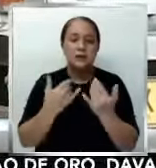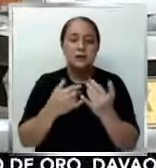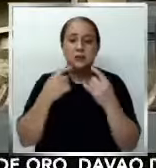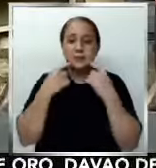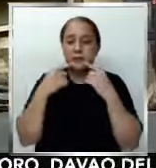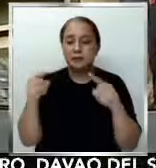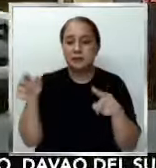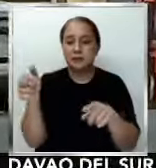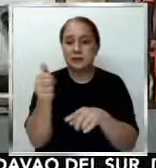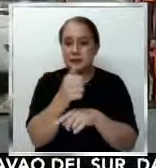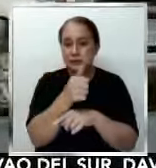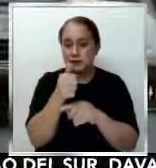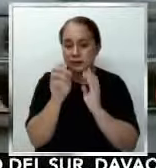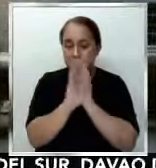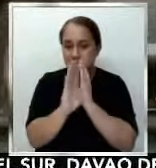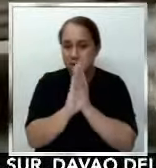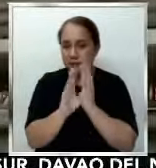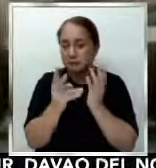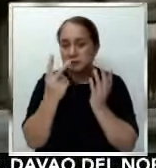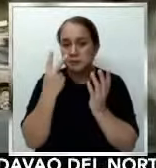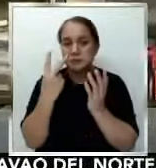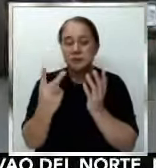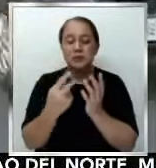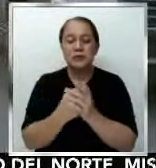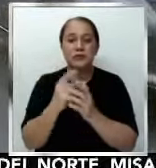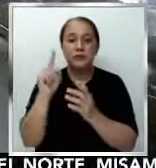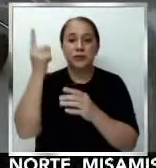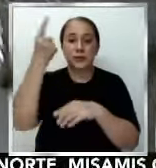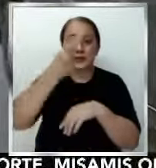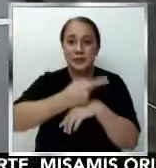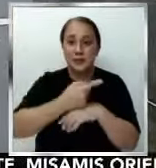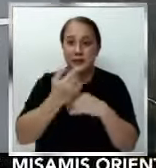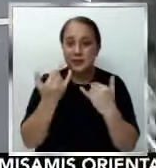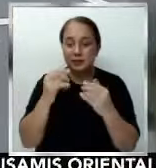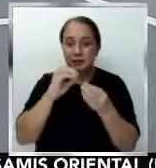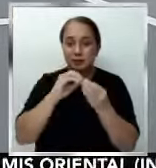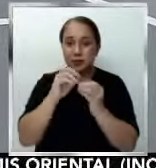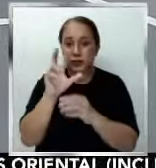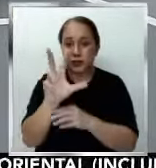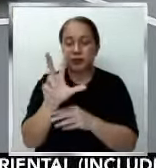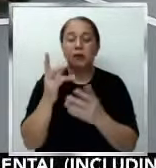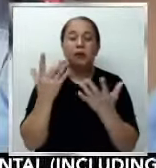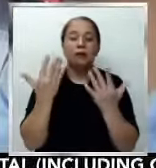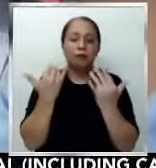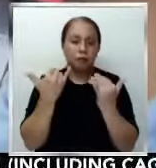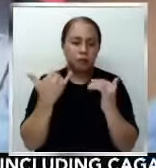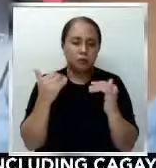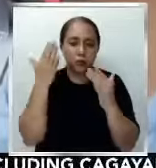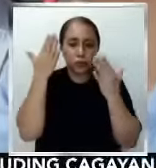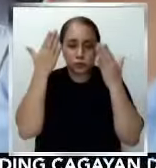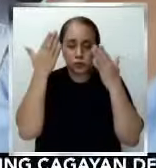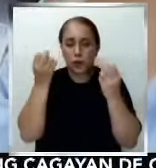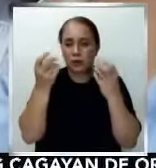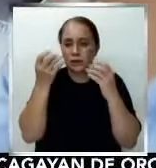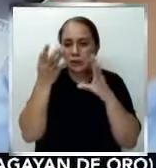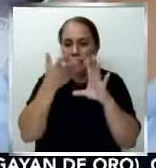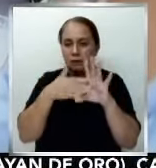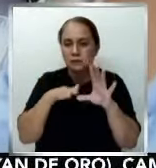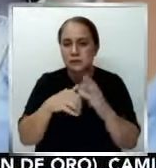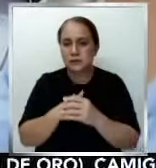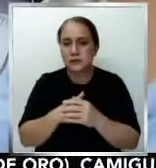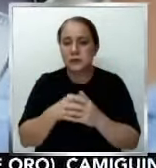sasakyan. Dahil unang araw pa lang na nasa Alert Level 3, tila marami pa raw ang hindi nakakaalam. Ang requirement natin yan